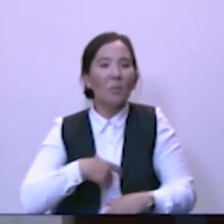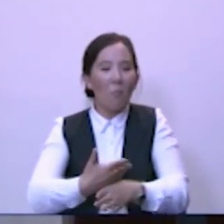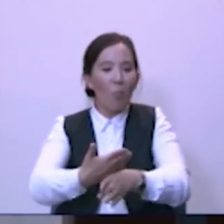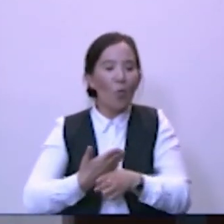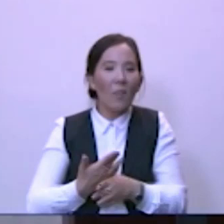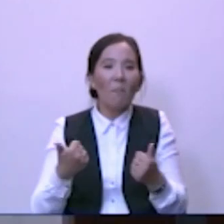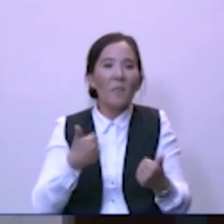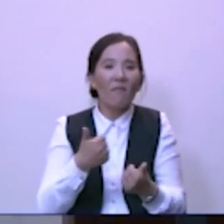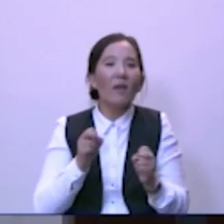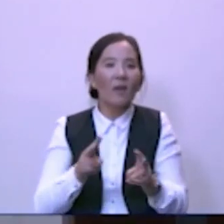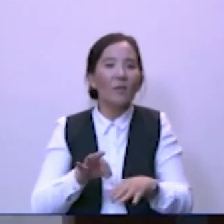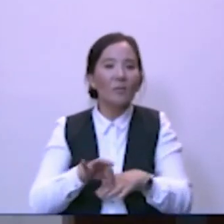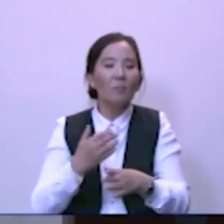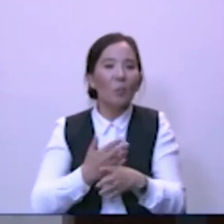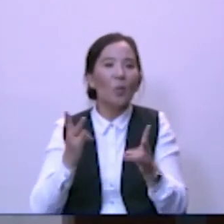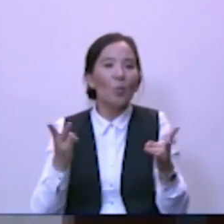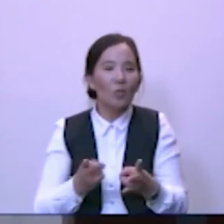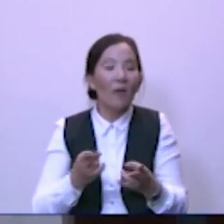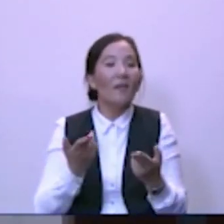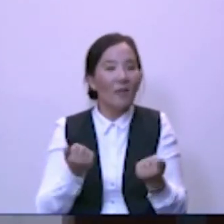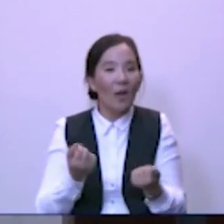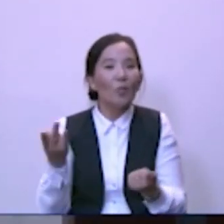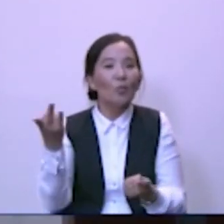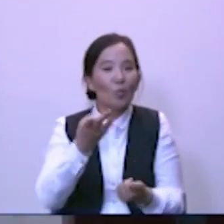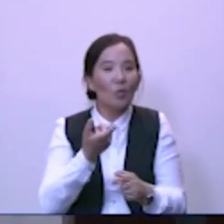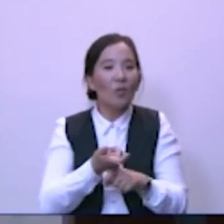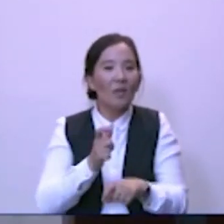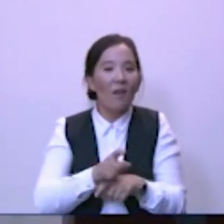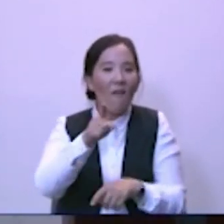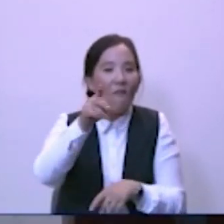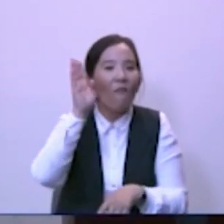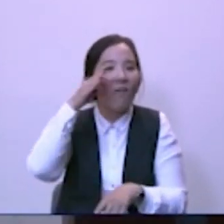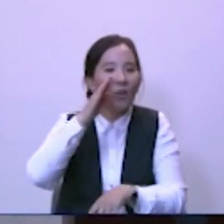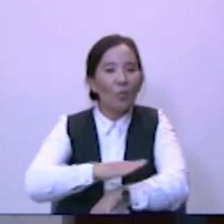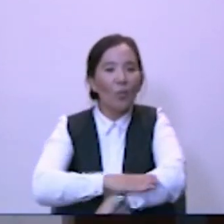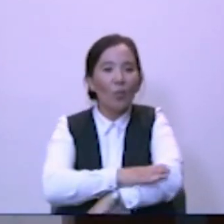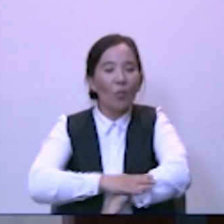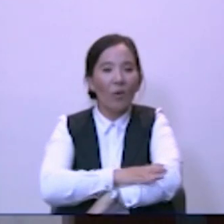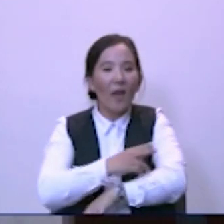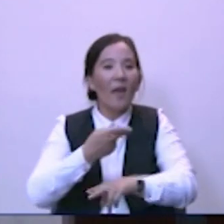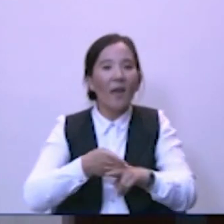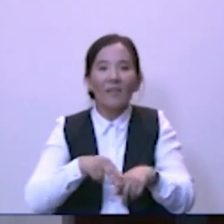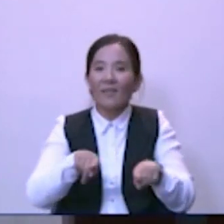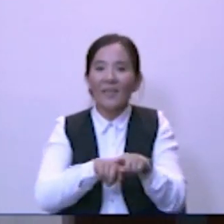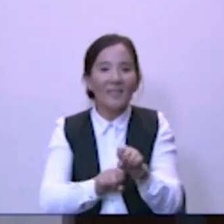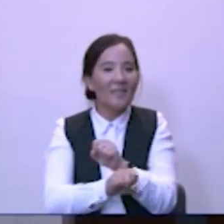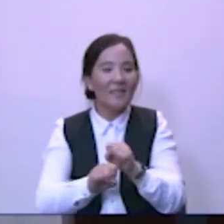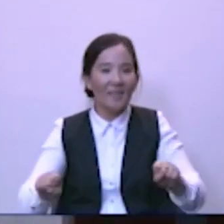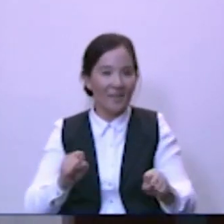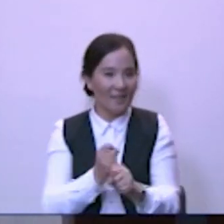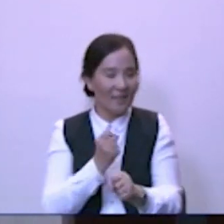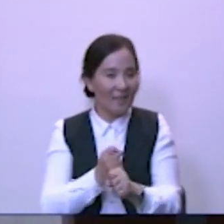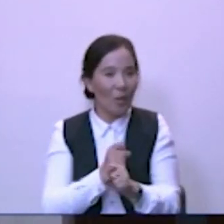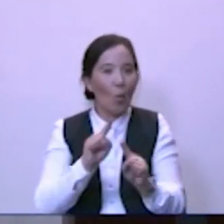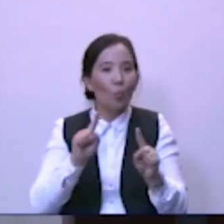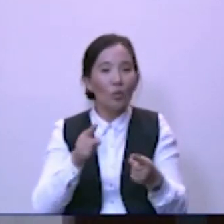оказывали чаще всего абсолютно верно вы начинаете смывать водой этого ни в коем случае нельзя делать потому что в